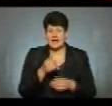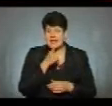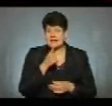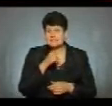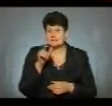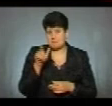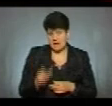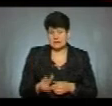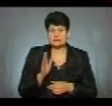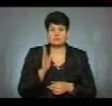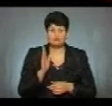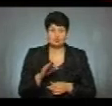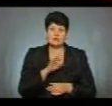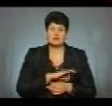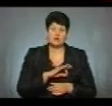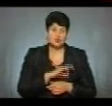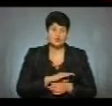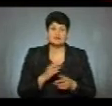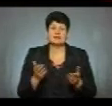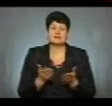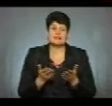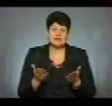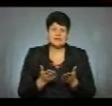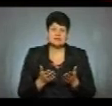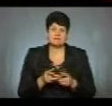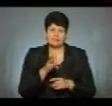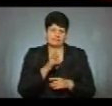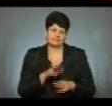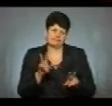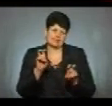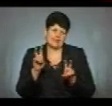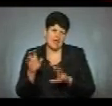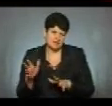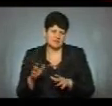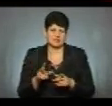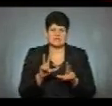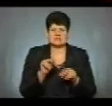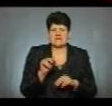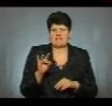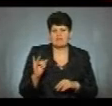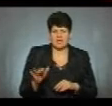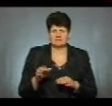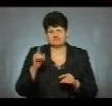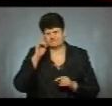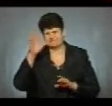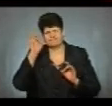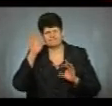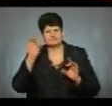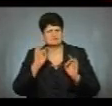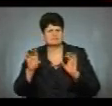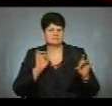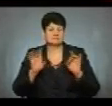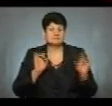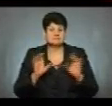експерт буде використовувати якісь терміни чи цифри. От такий популізм, скажімо